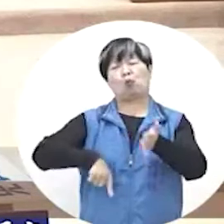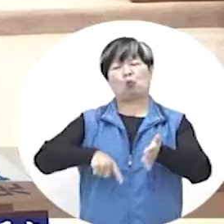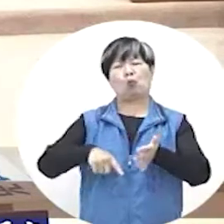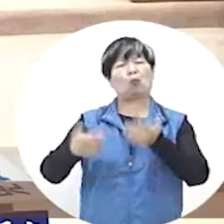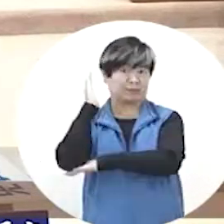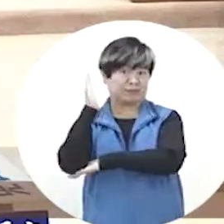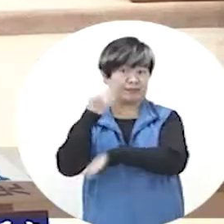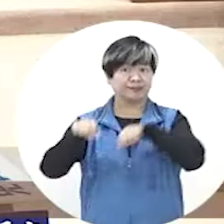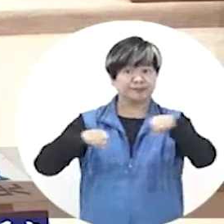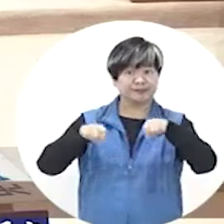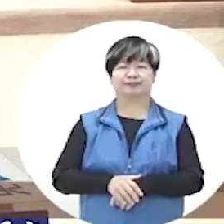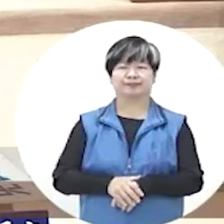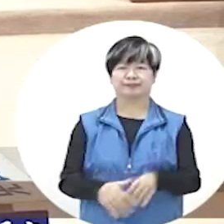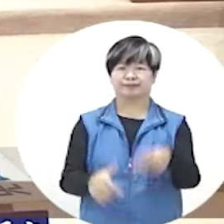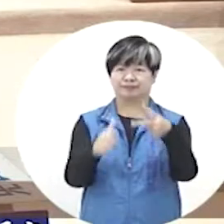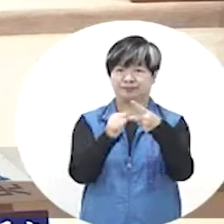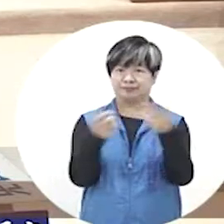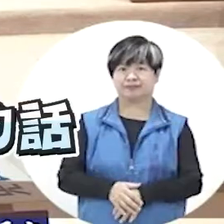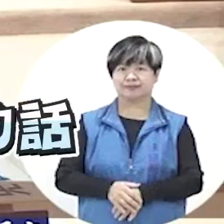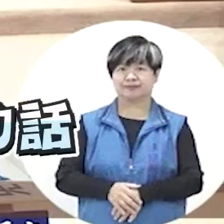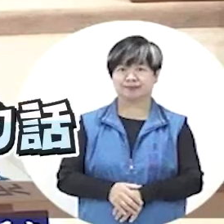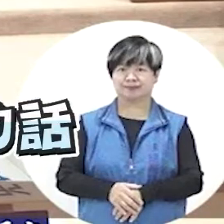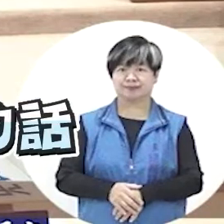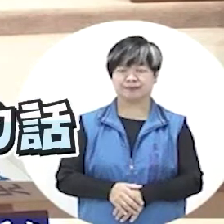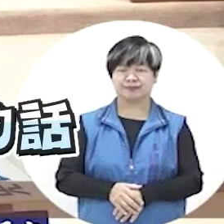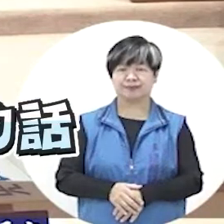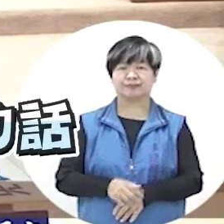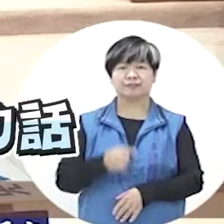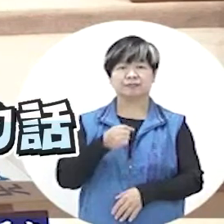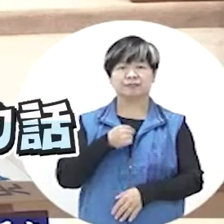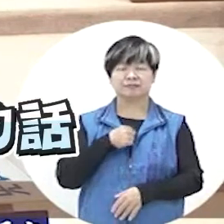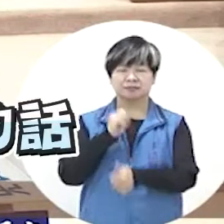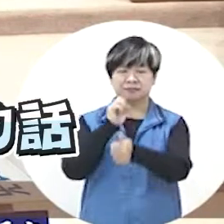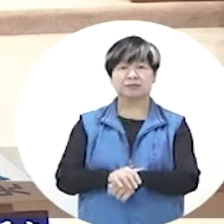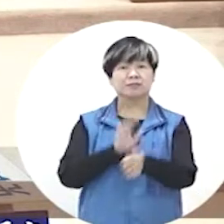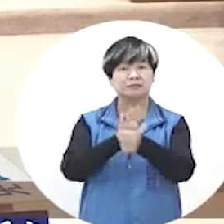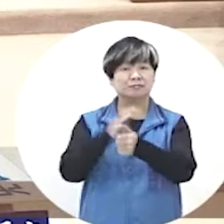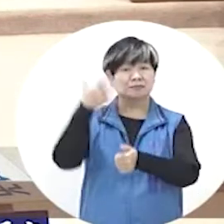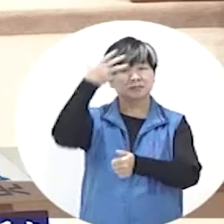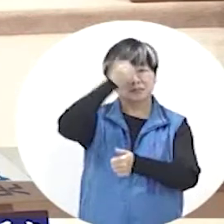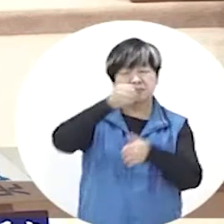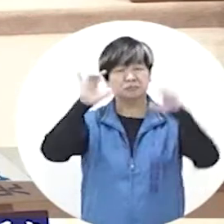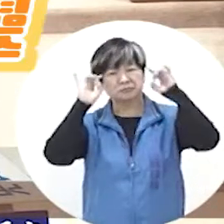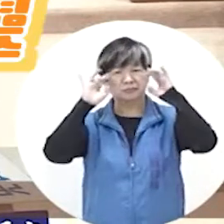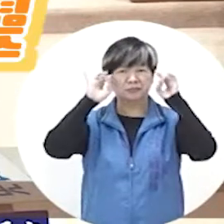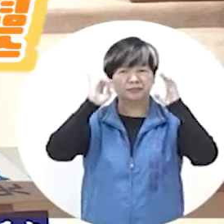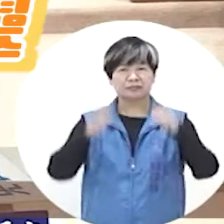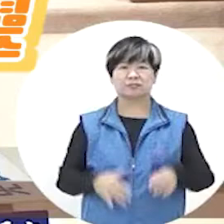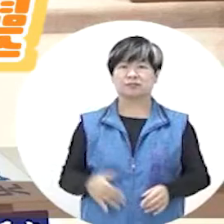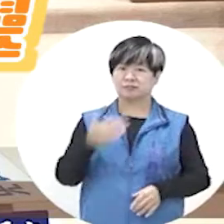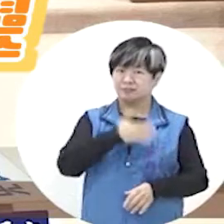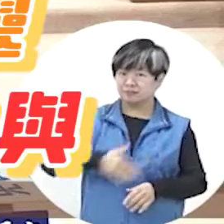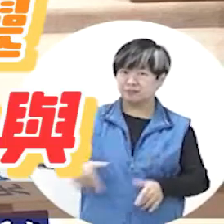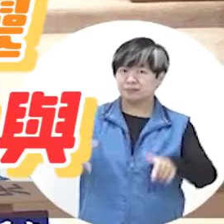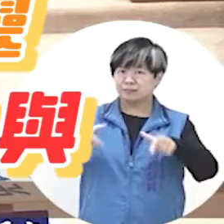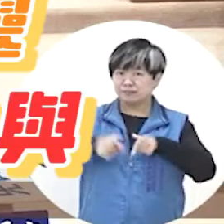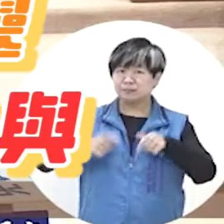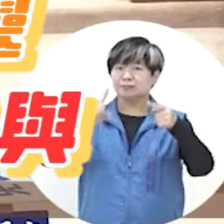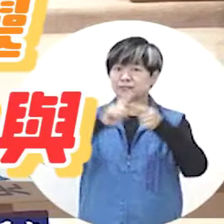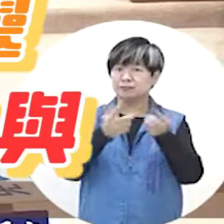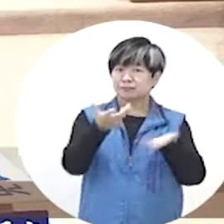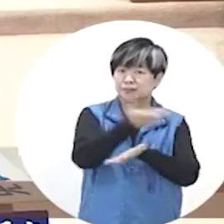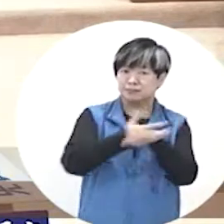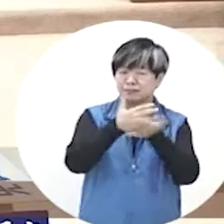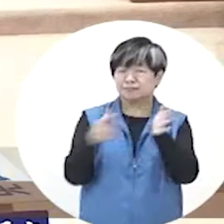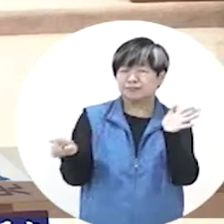策，这第一件事情。第二件事情呢，刚提到就是我们如果真的要做到活跃老化的话呢，在身体、心理、心灵、人际关系或终身参与